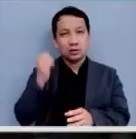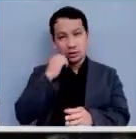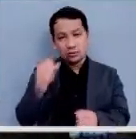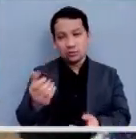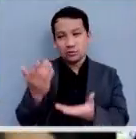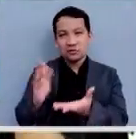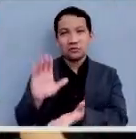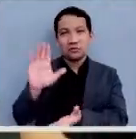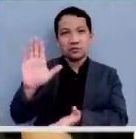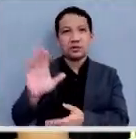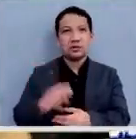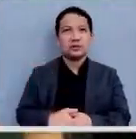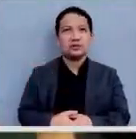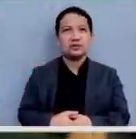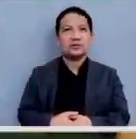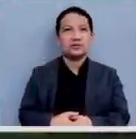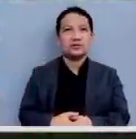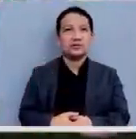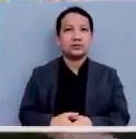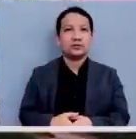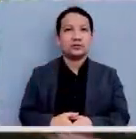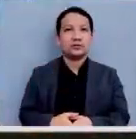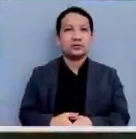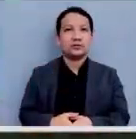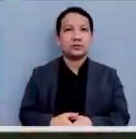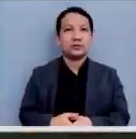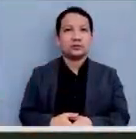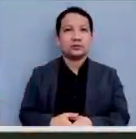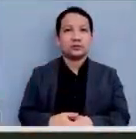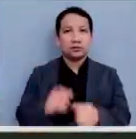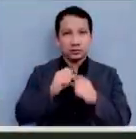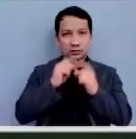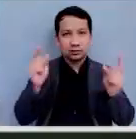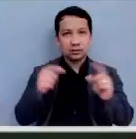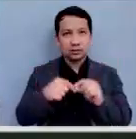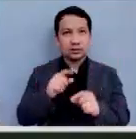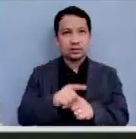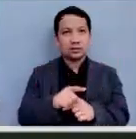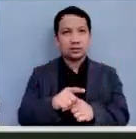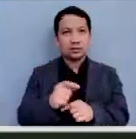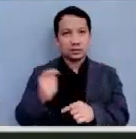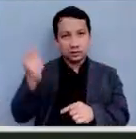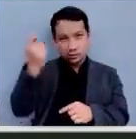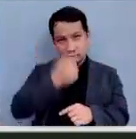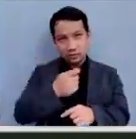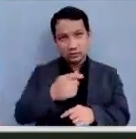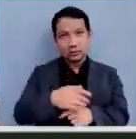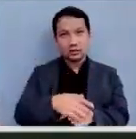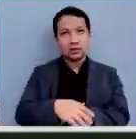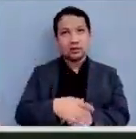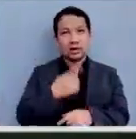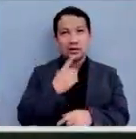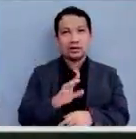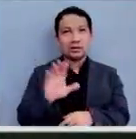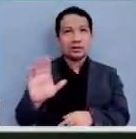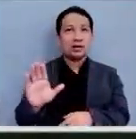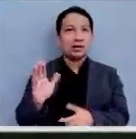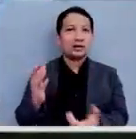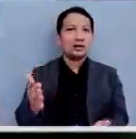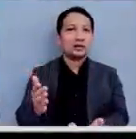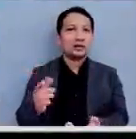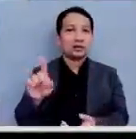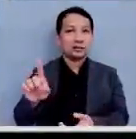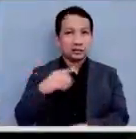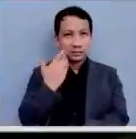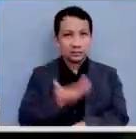you. Pero may iba namang sumurpresa sa kanya sa graduation. Walang iba kundi ang isa pa